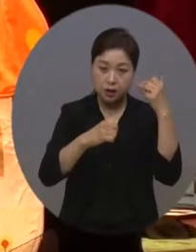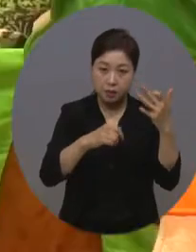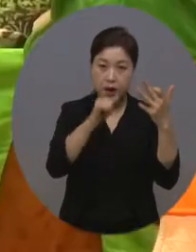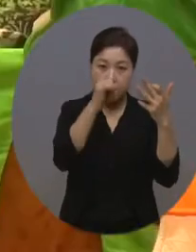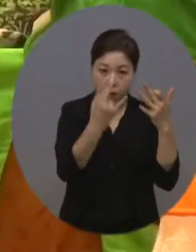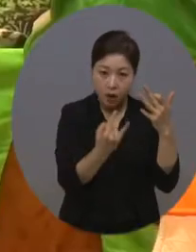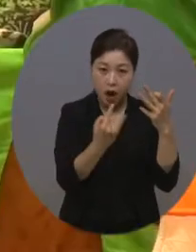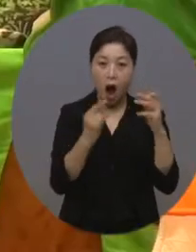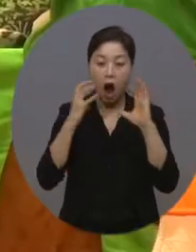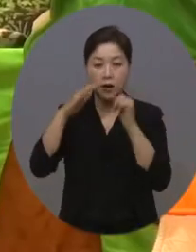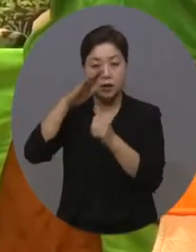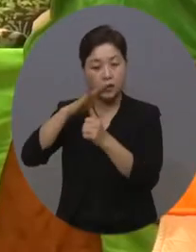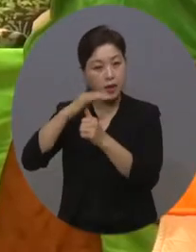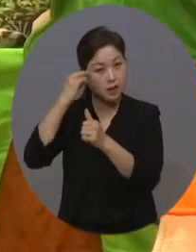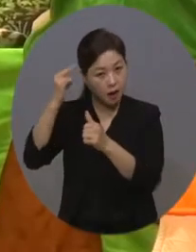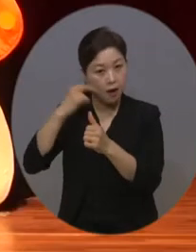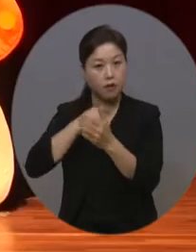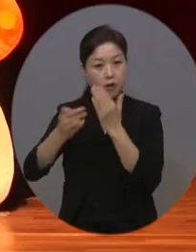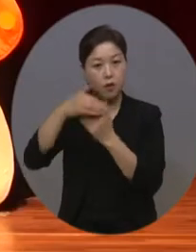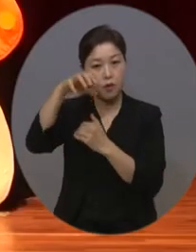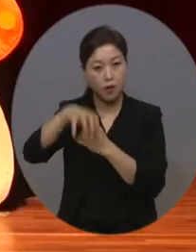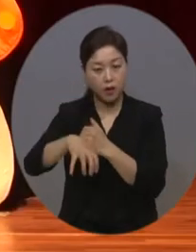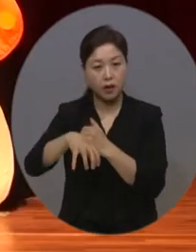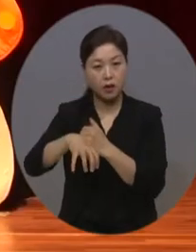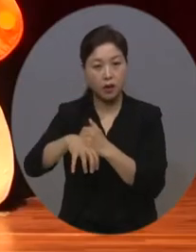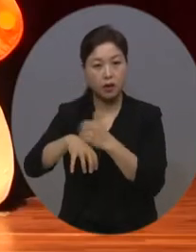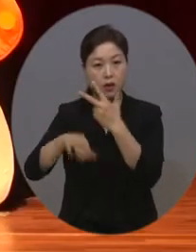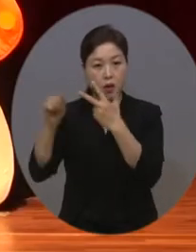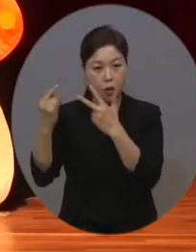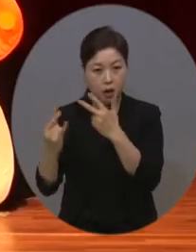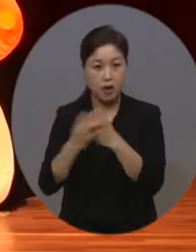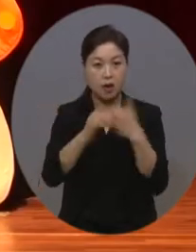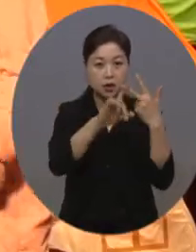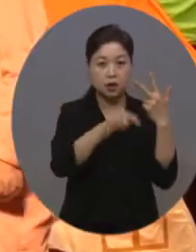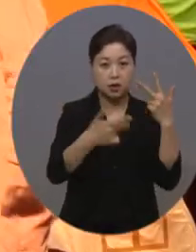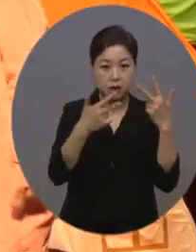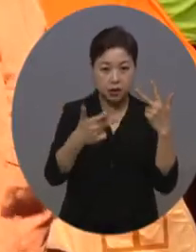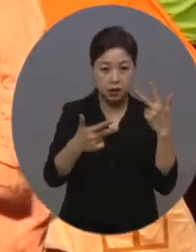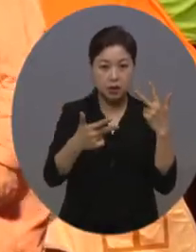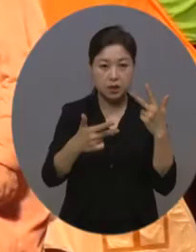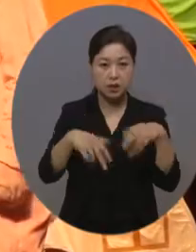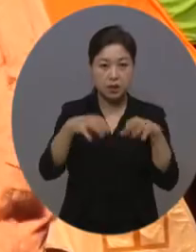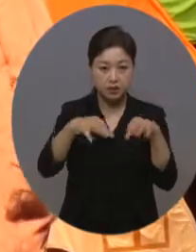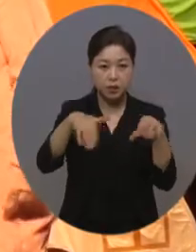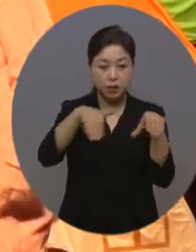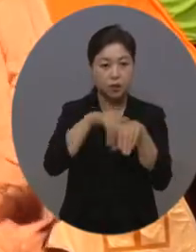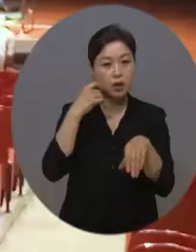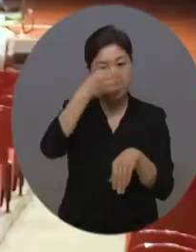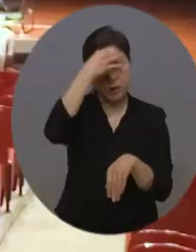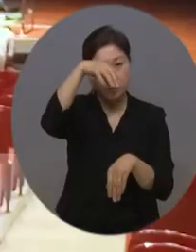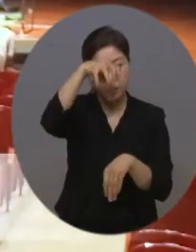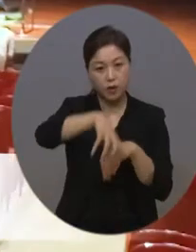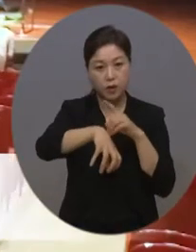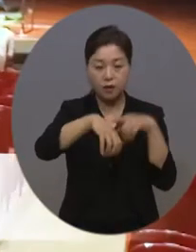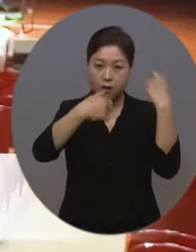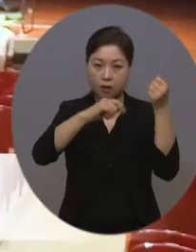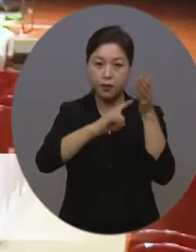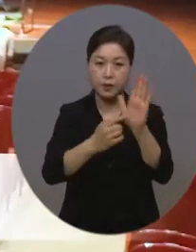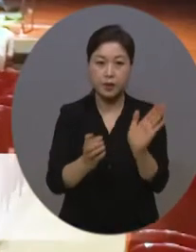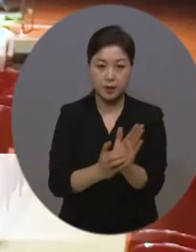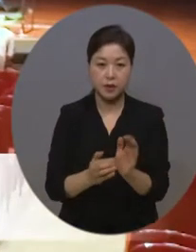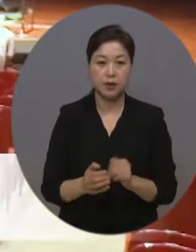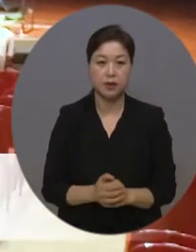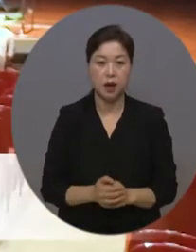예정이고, 극단의 첫 공연은 7월 7일 김제 문화예술관에서 진행됐습니다. 그 저희 어린이